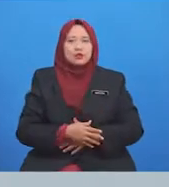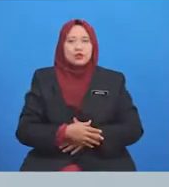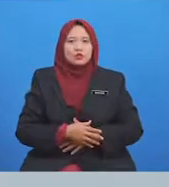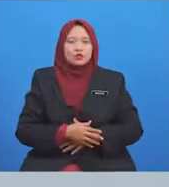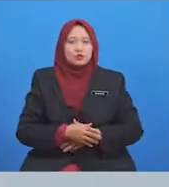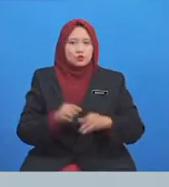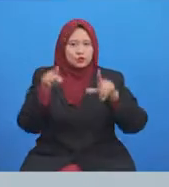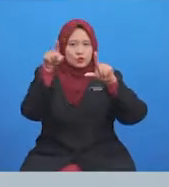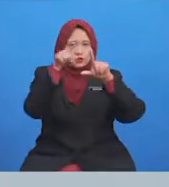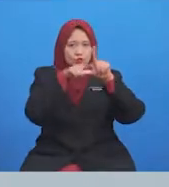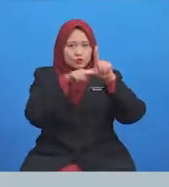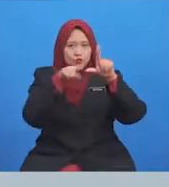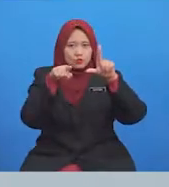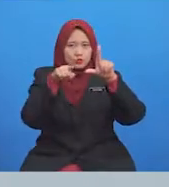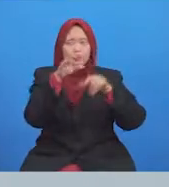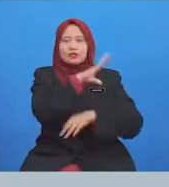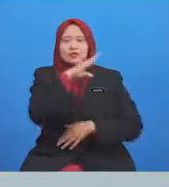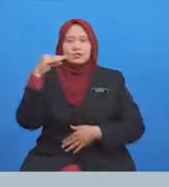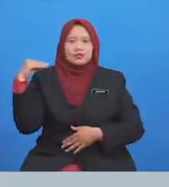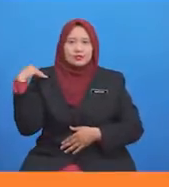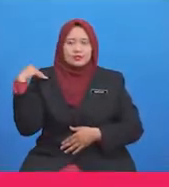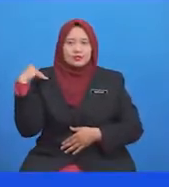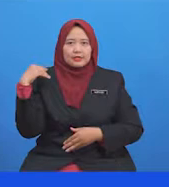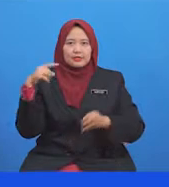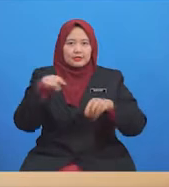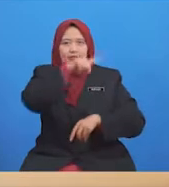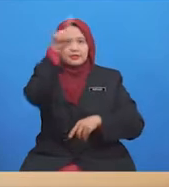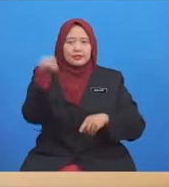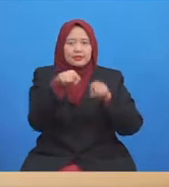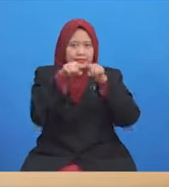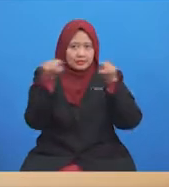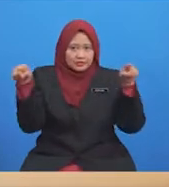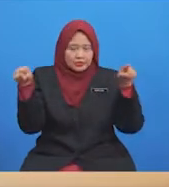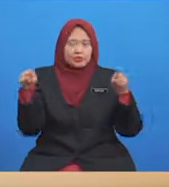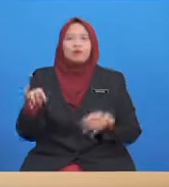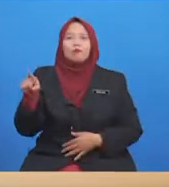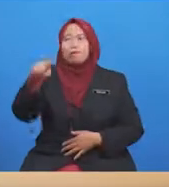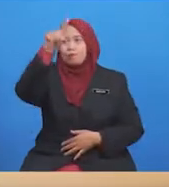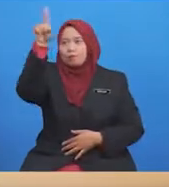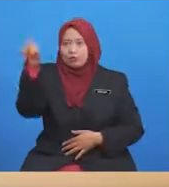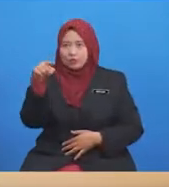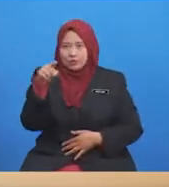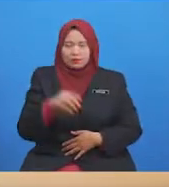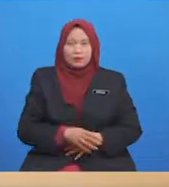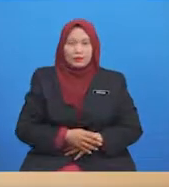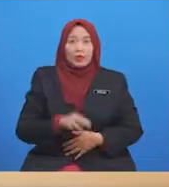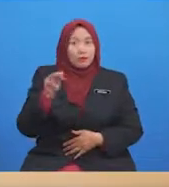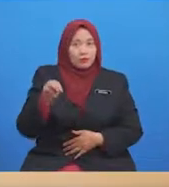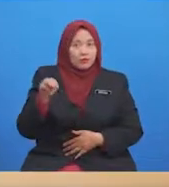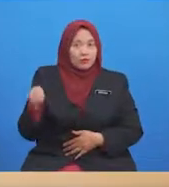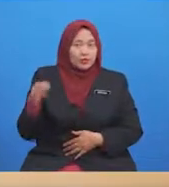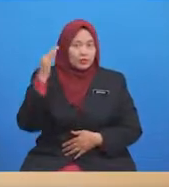iaitu sudut dan tanjen bagi bulatan. Murid-murid, ingat tak lagi